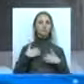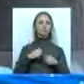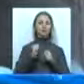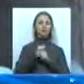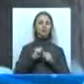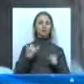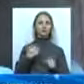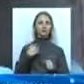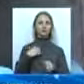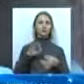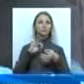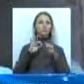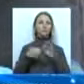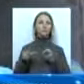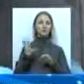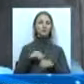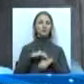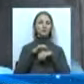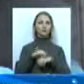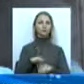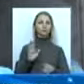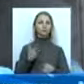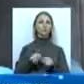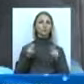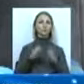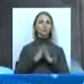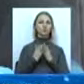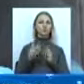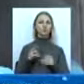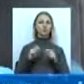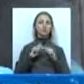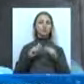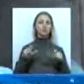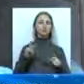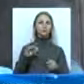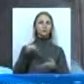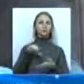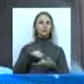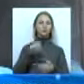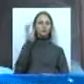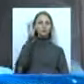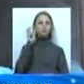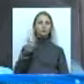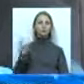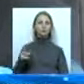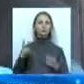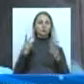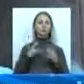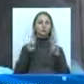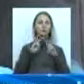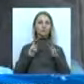ақылдасып, ары қарай мектепке арналған оқулықтар шығады. Олардың сапасын көруіміз